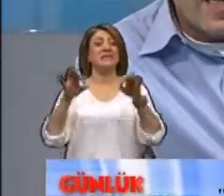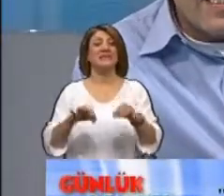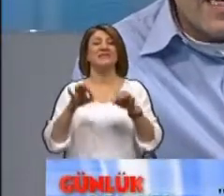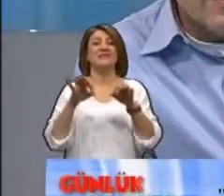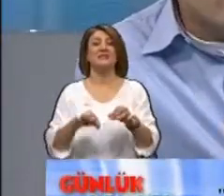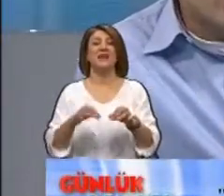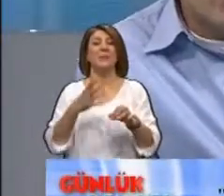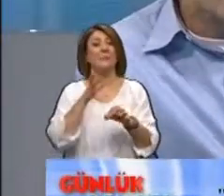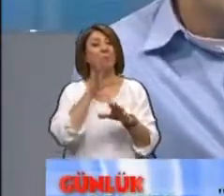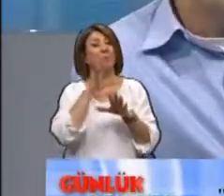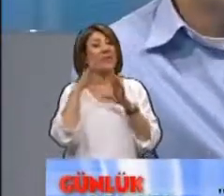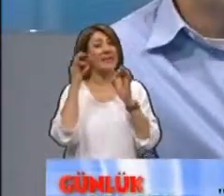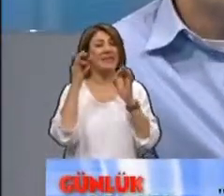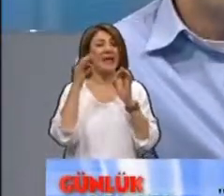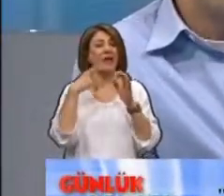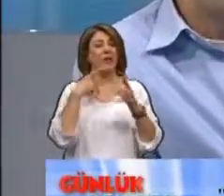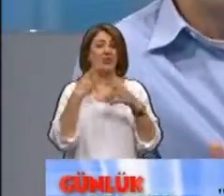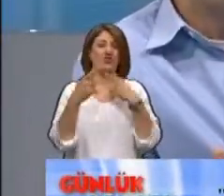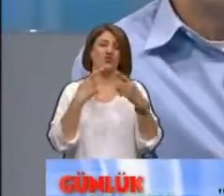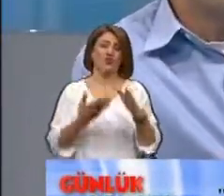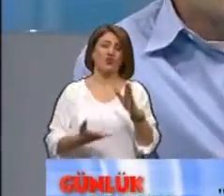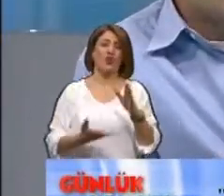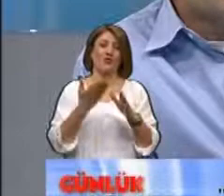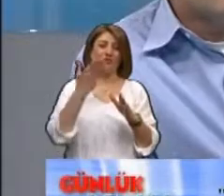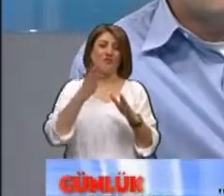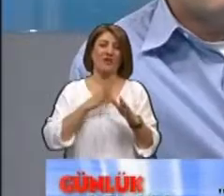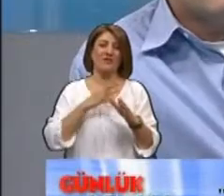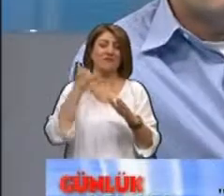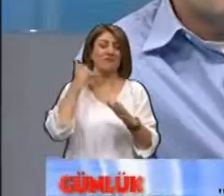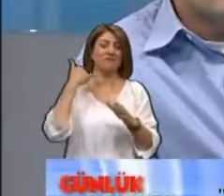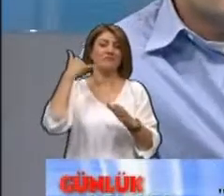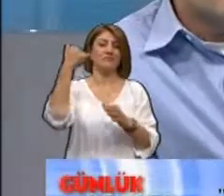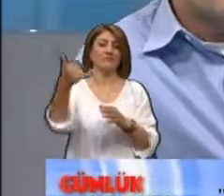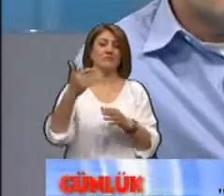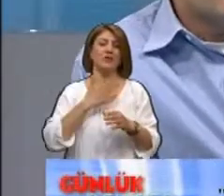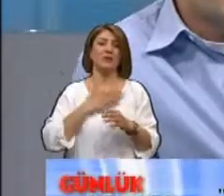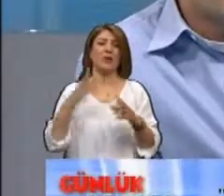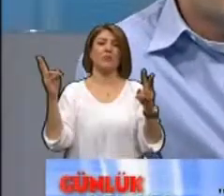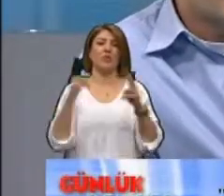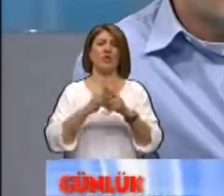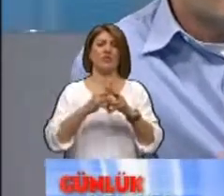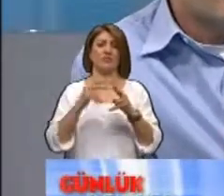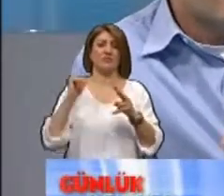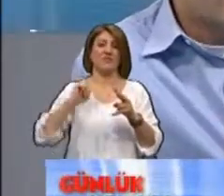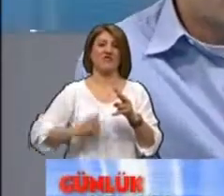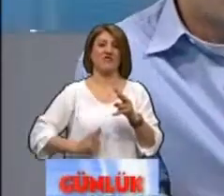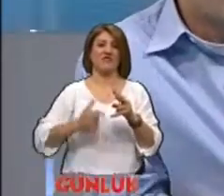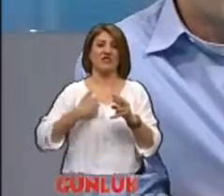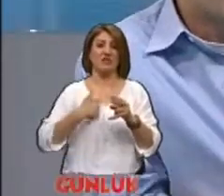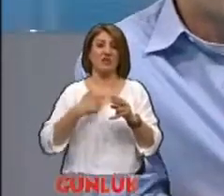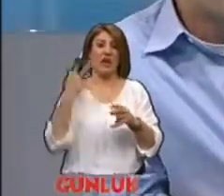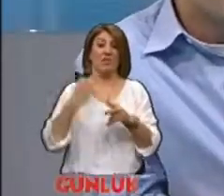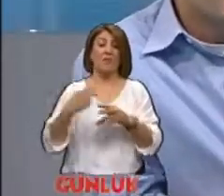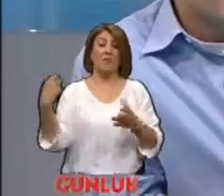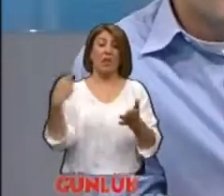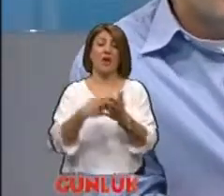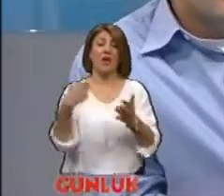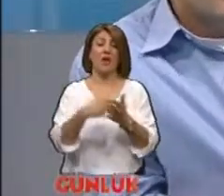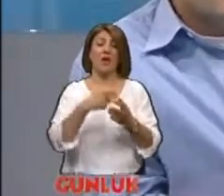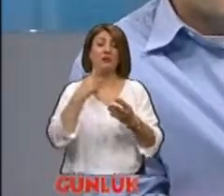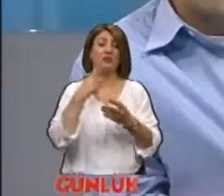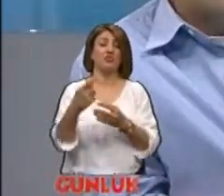böyle benzerlerini konuştuk. Burada şey yaptık. Hani arıyorlar diyorlar ki ben polisim, savcıyım, para yatıracaksın, acil falan filan evet, diye. Evet,